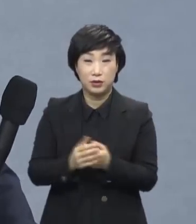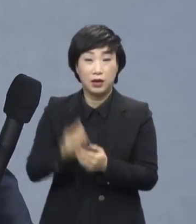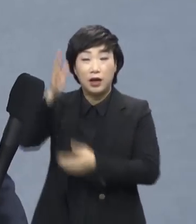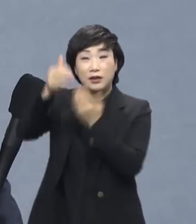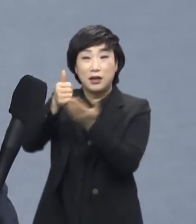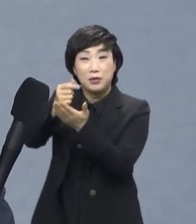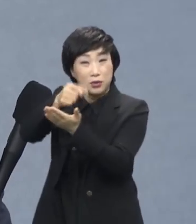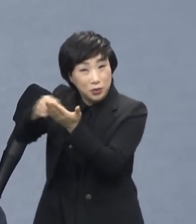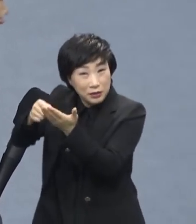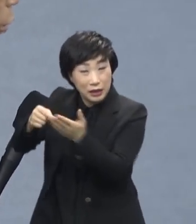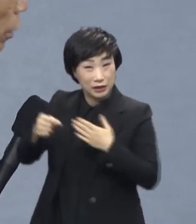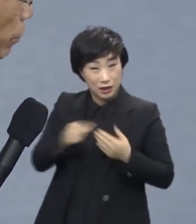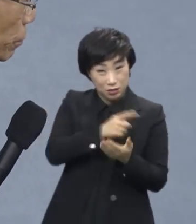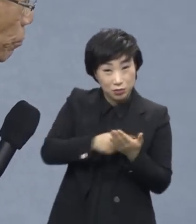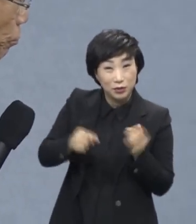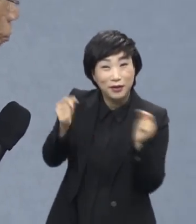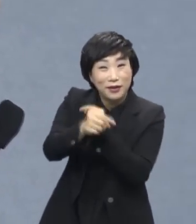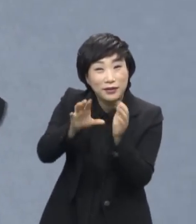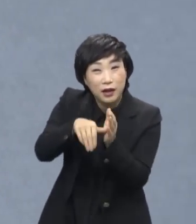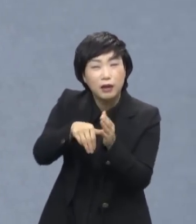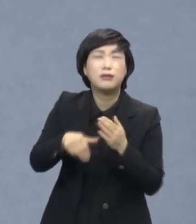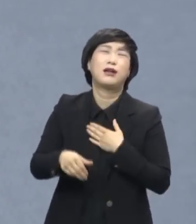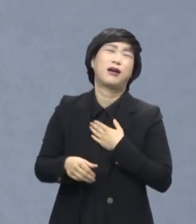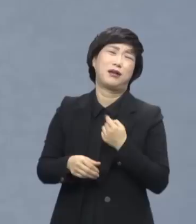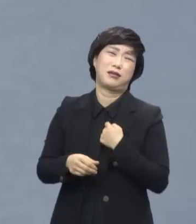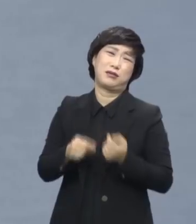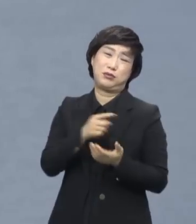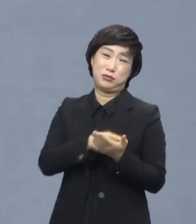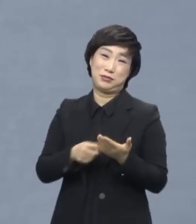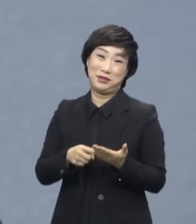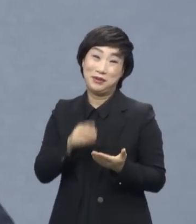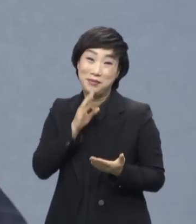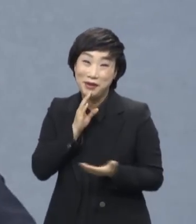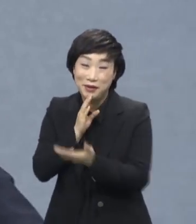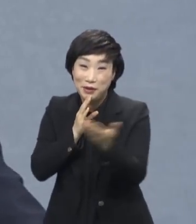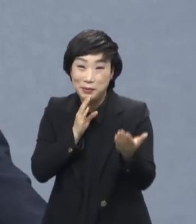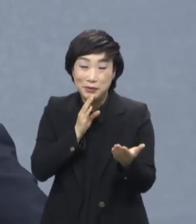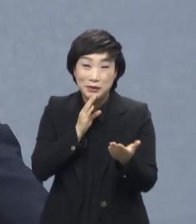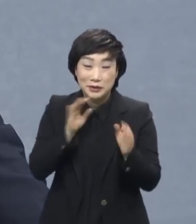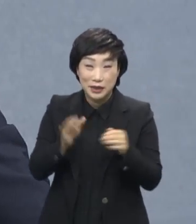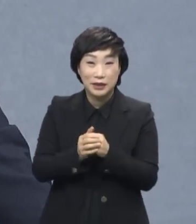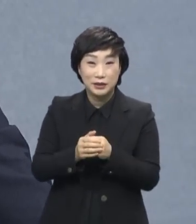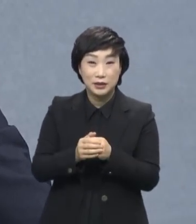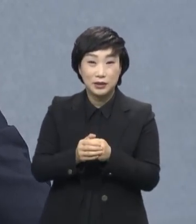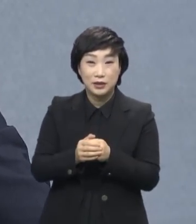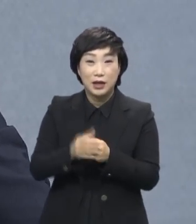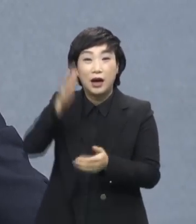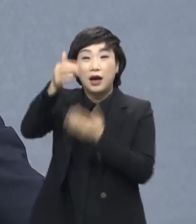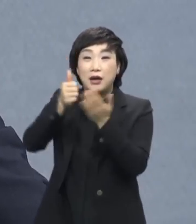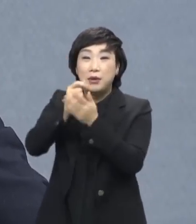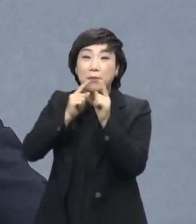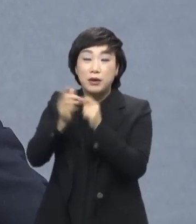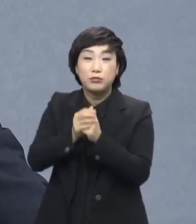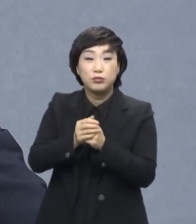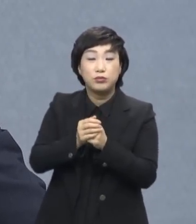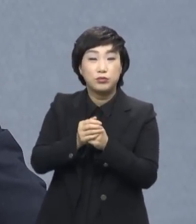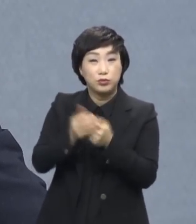하나님이 손해요? 내가 손해요? 내가 손해요. 누구를 위해서 주신 말씀이냐?